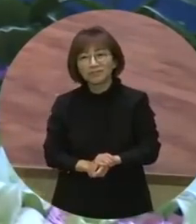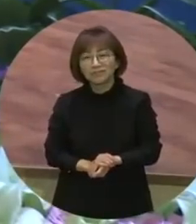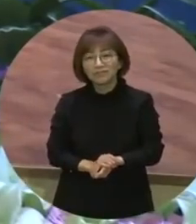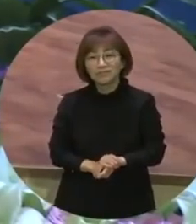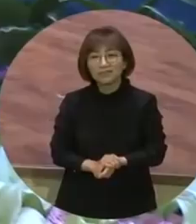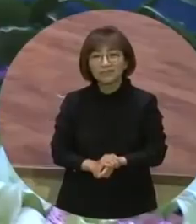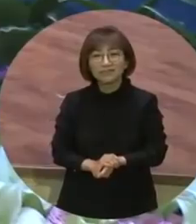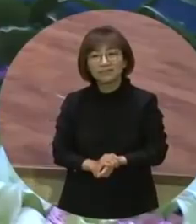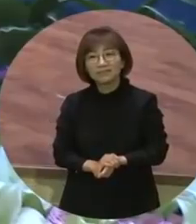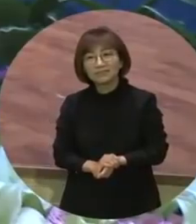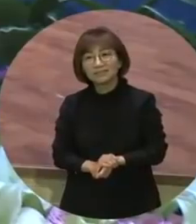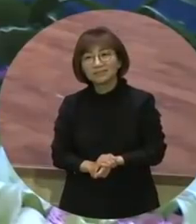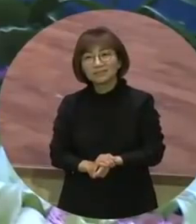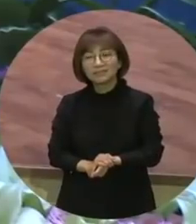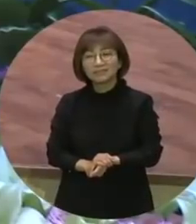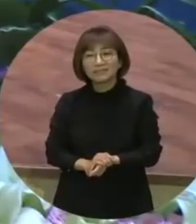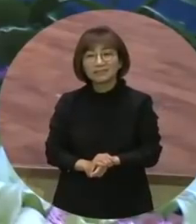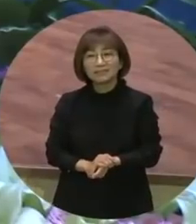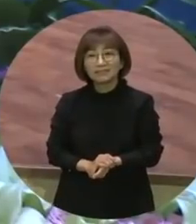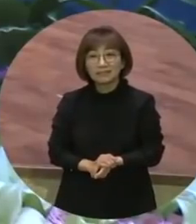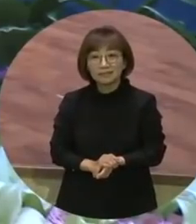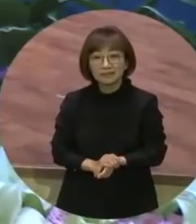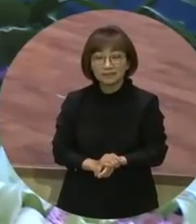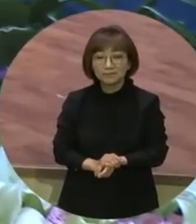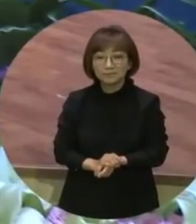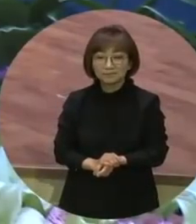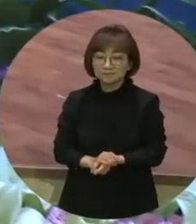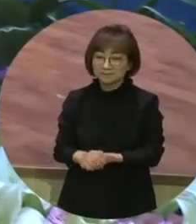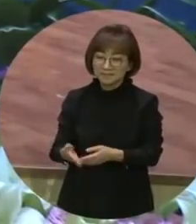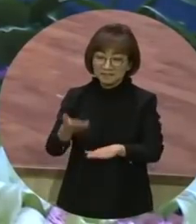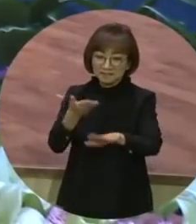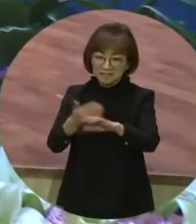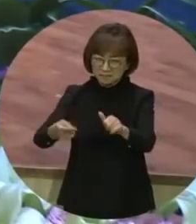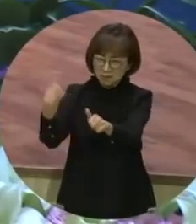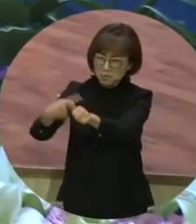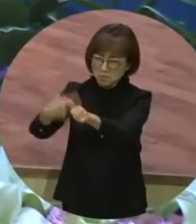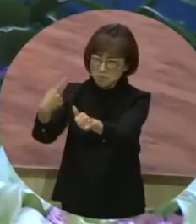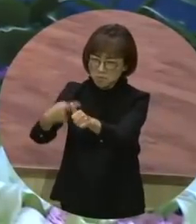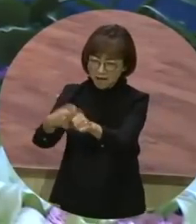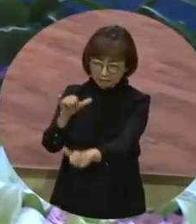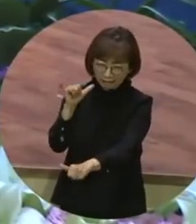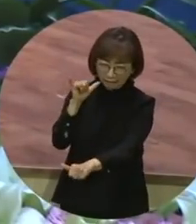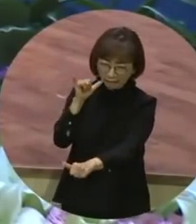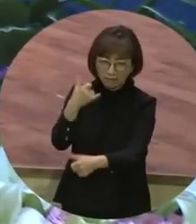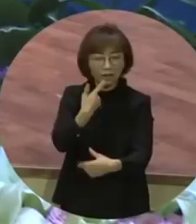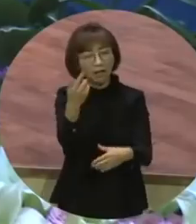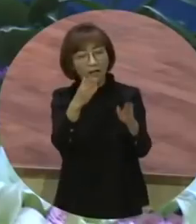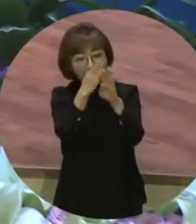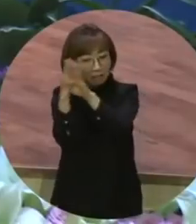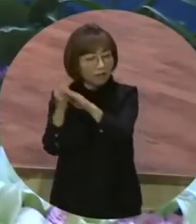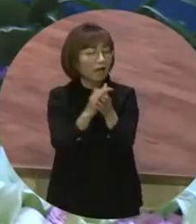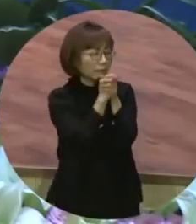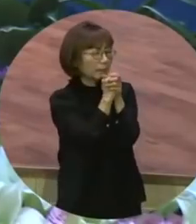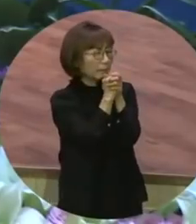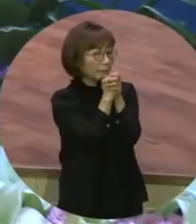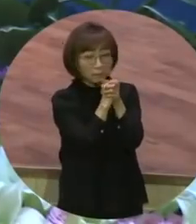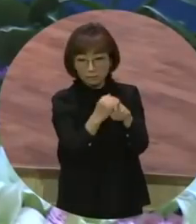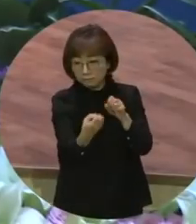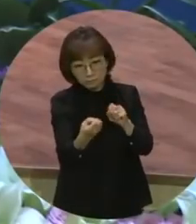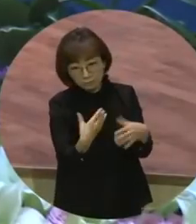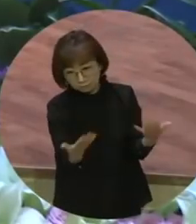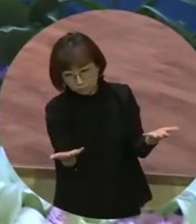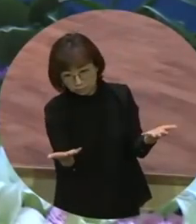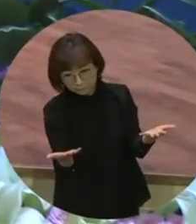와랑창 무너지는데 줄 수가 없는 거예요. 밤낮 기도해 보세요. 없습니다. 그런 삐뚤어져 있는